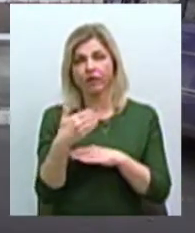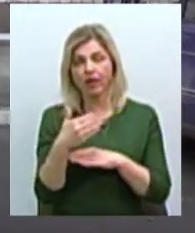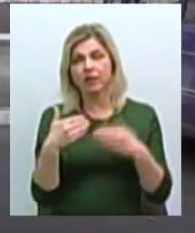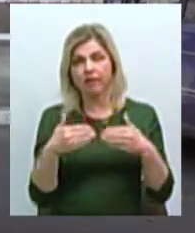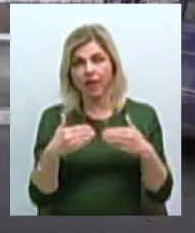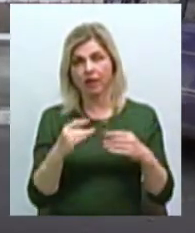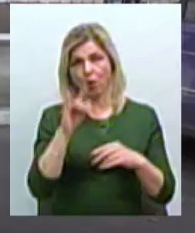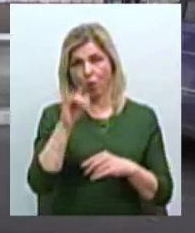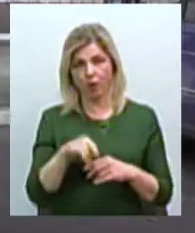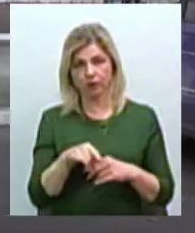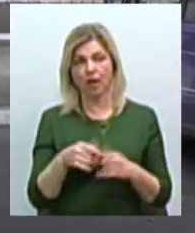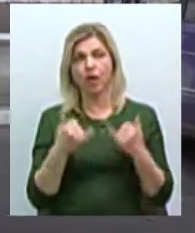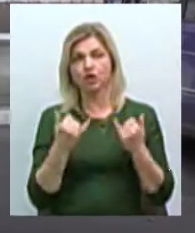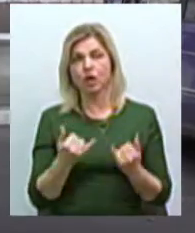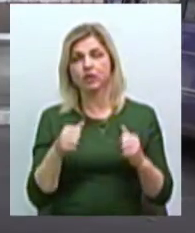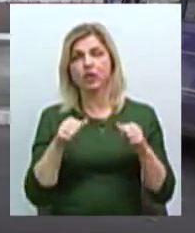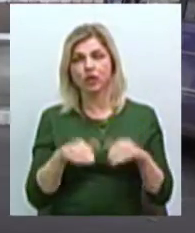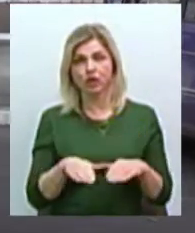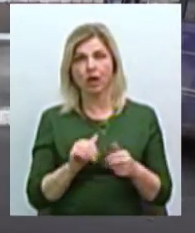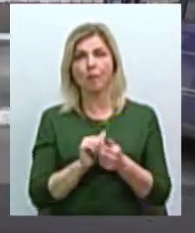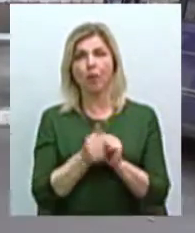вирішили поміняти повністю